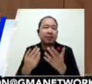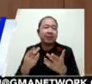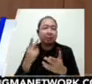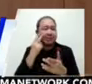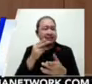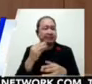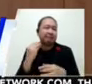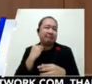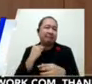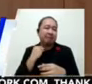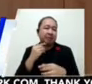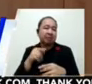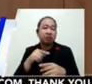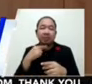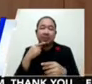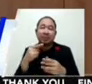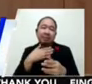send this code to this